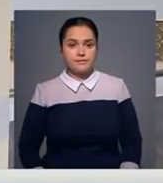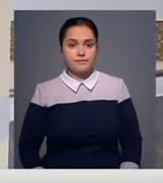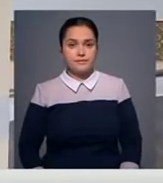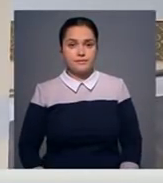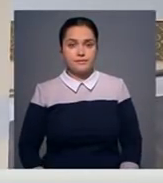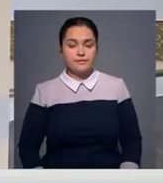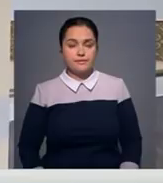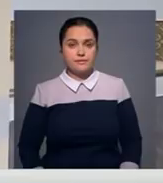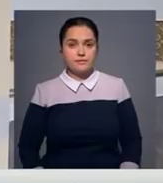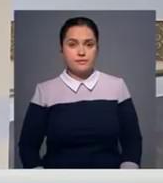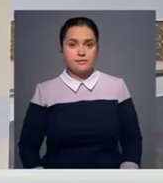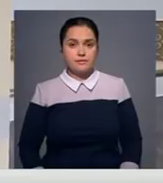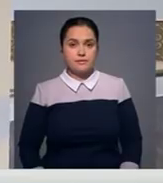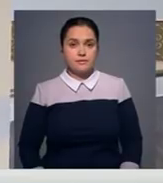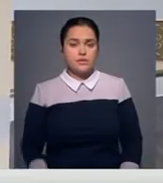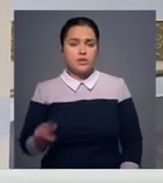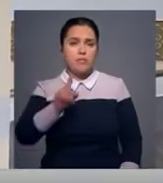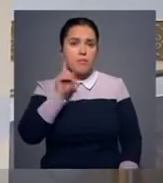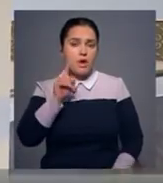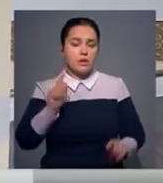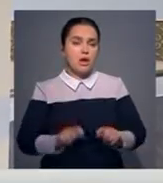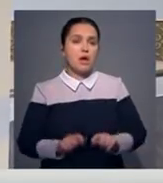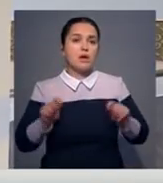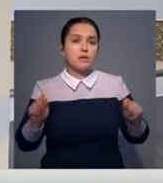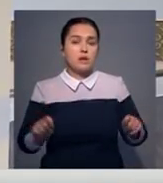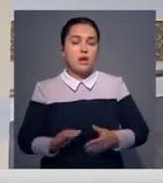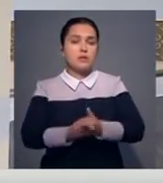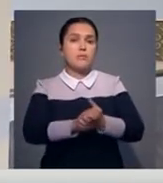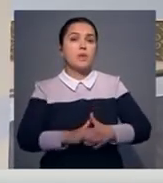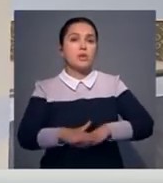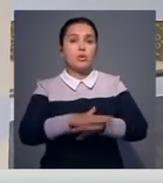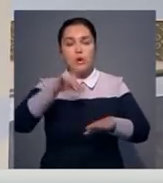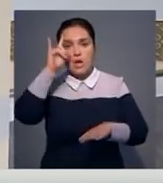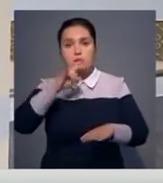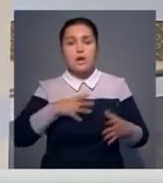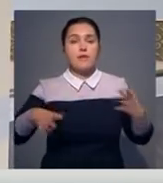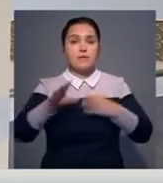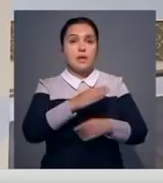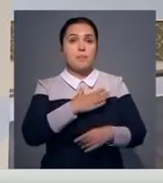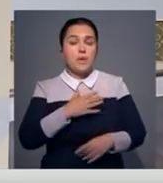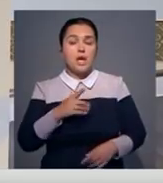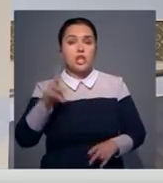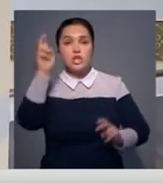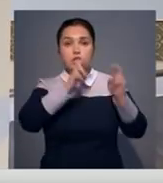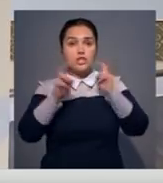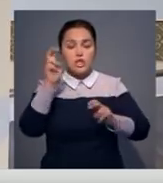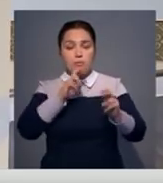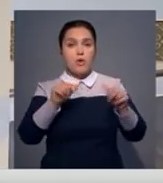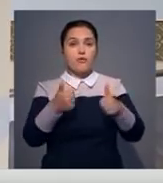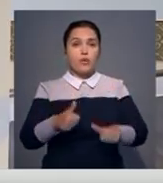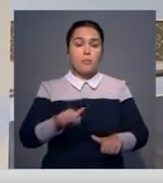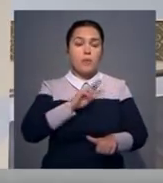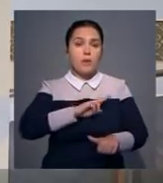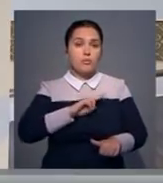Это молодое образование, Ассамблея народа Казахстана. И все мы ищем формы работы, чтобы это стало